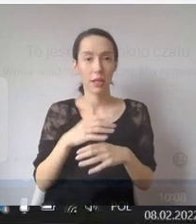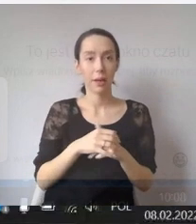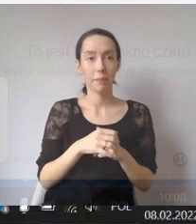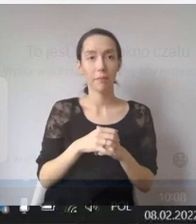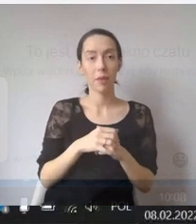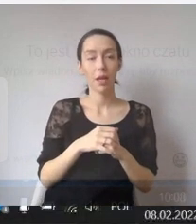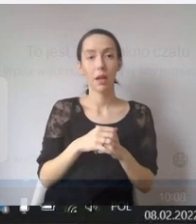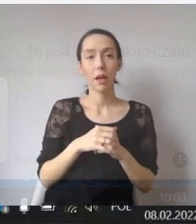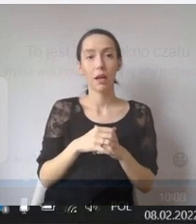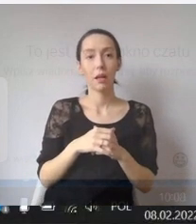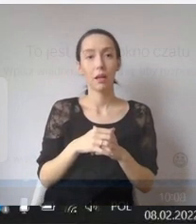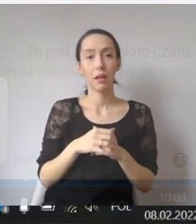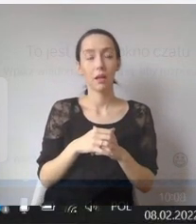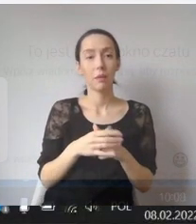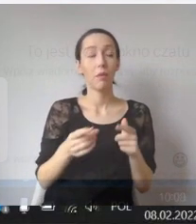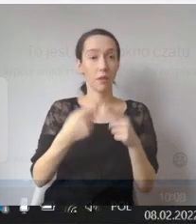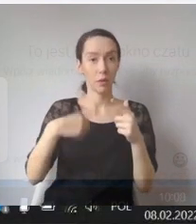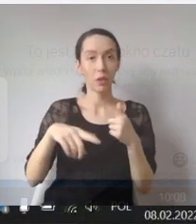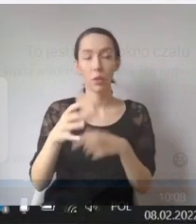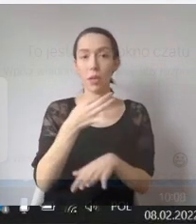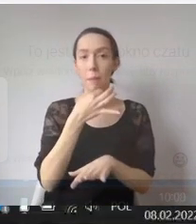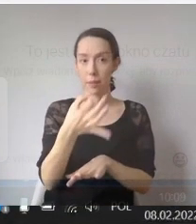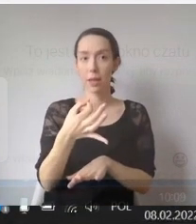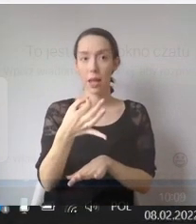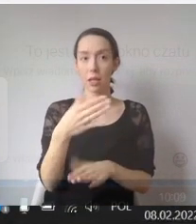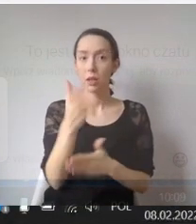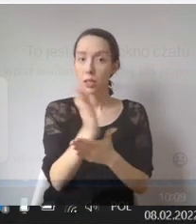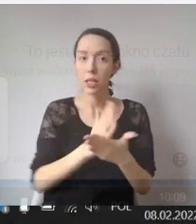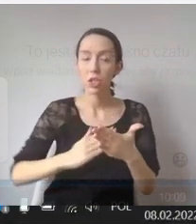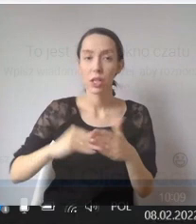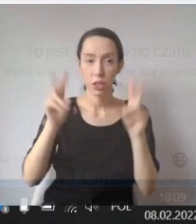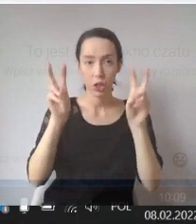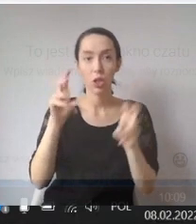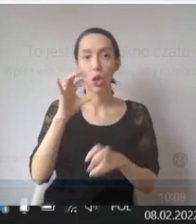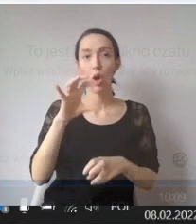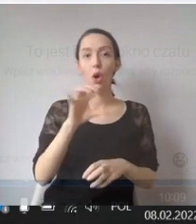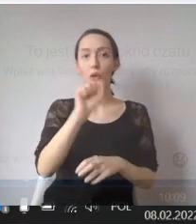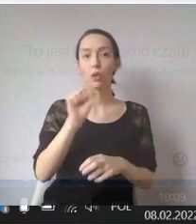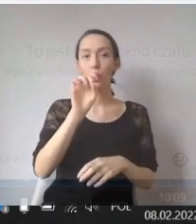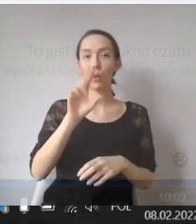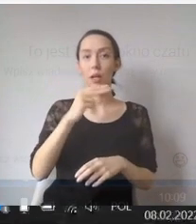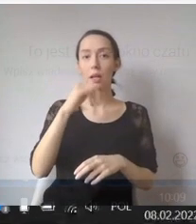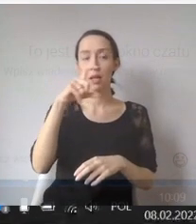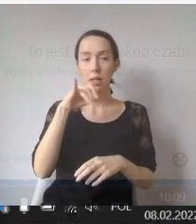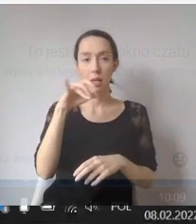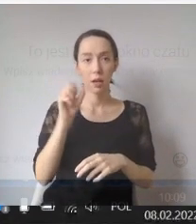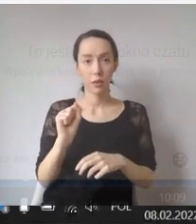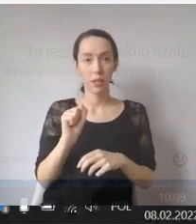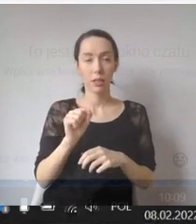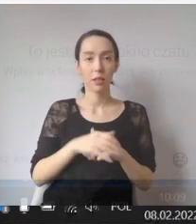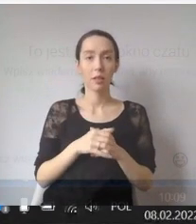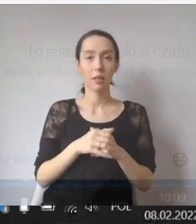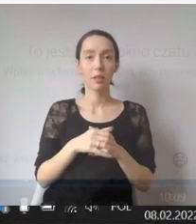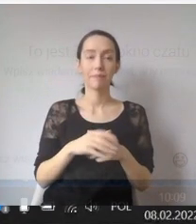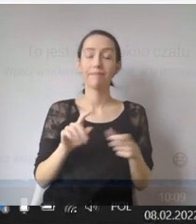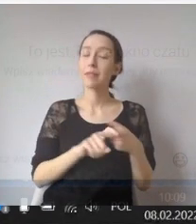pytanie odnośnie części osiągnięcia, o której wcześniej mówiłam. To w związku z aktualizacją, jaka się pojawiła